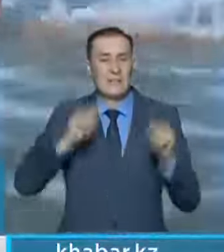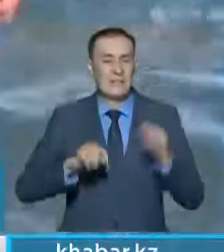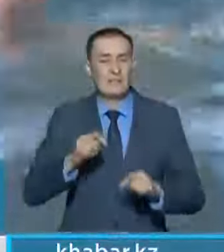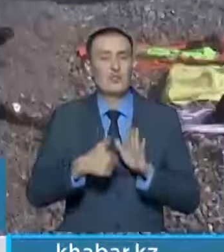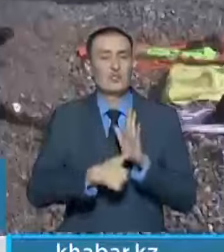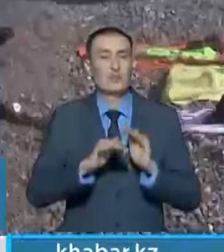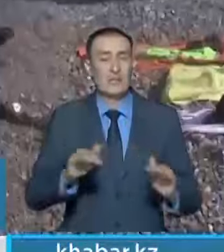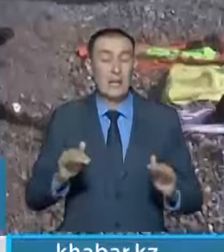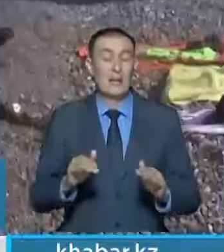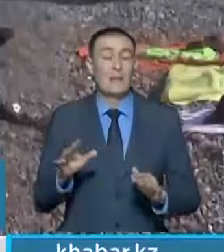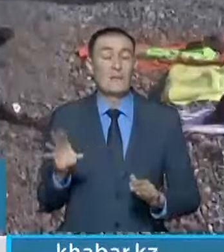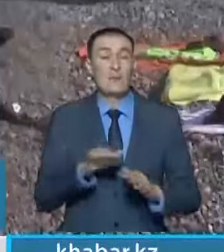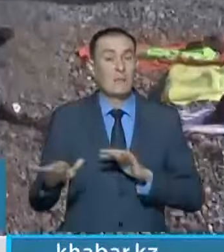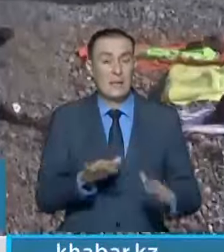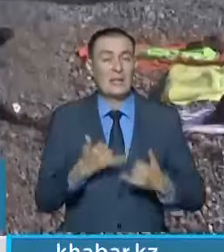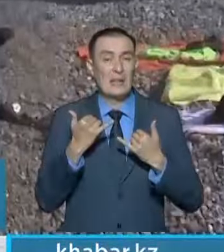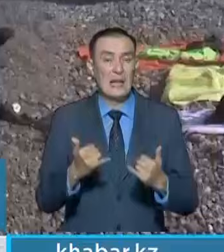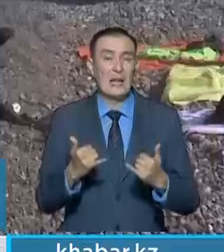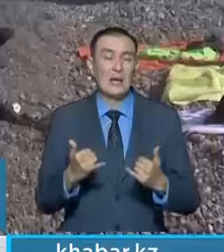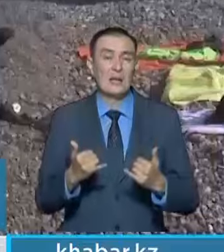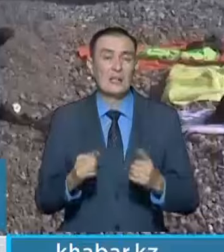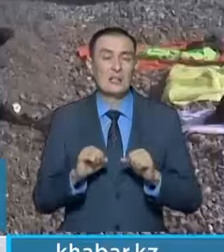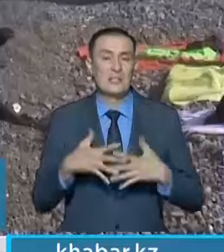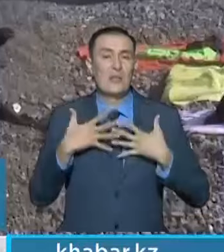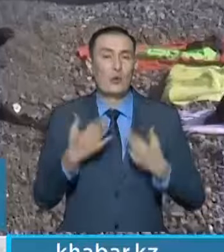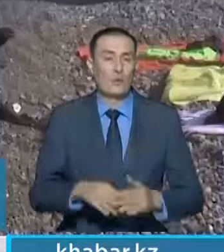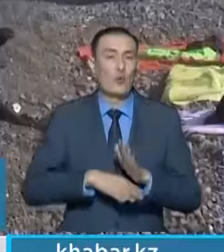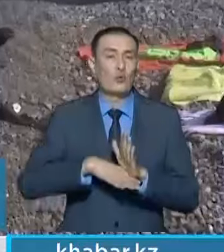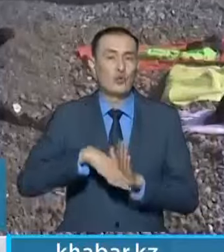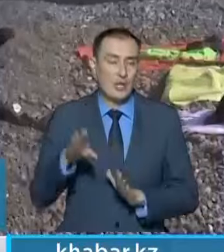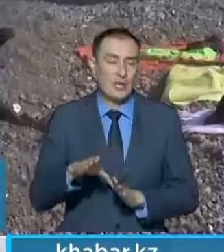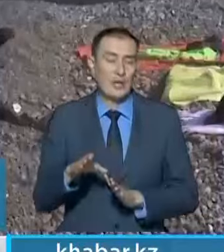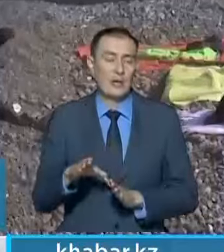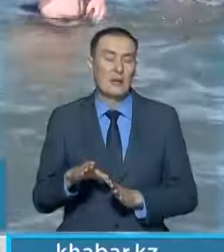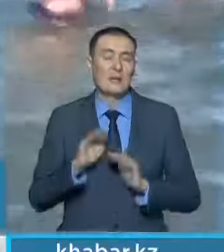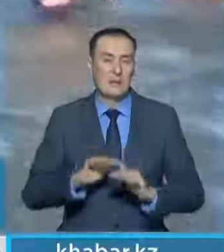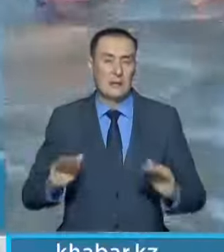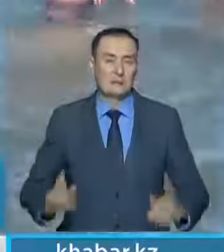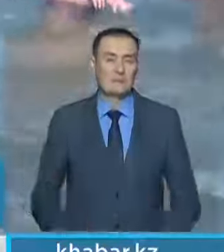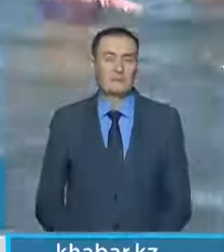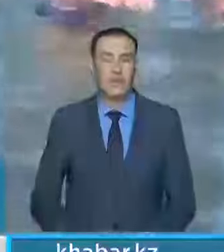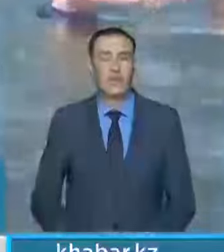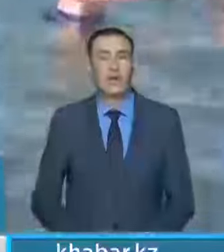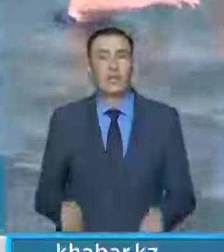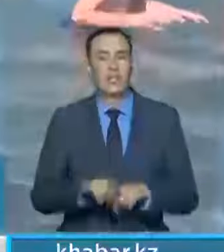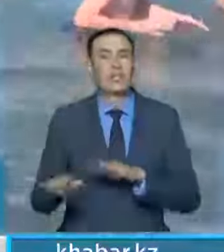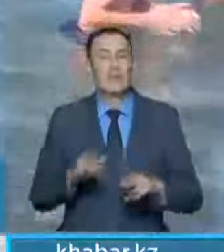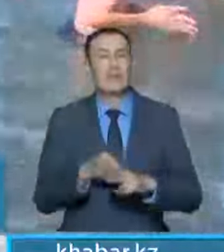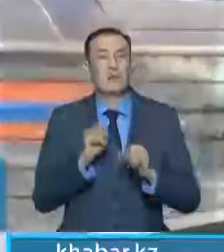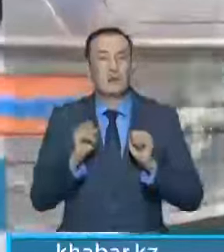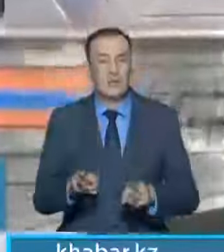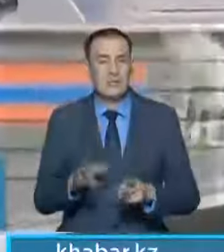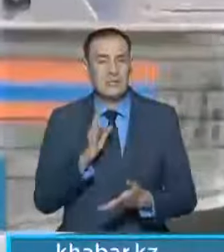отдохнут. Все мероприятия направлены на поднятие иммунитета и оздоровление детей. Продуманы здесь и меры безопасности.